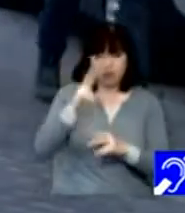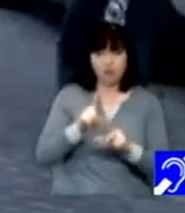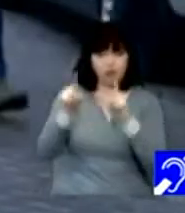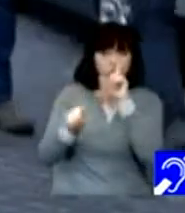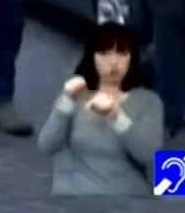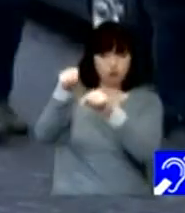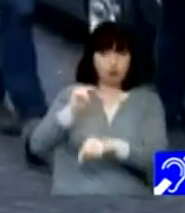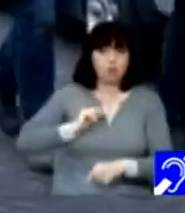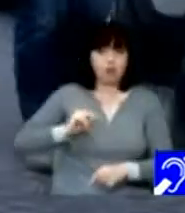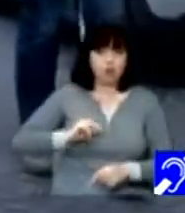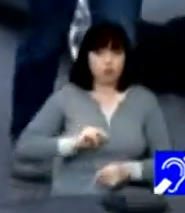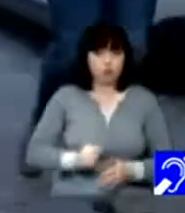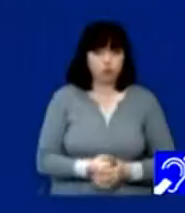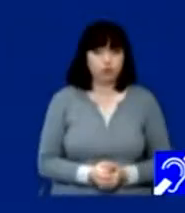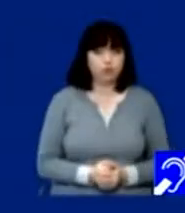peste hotare.